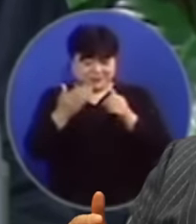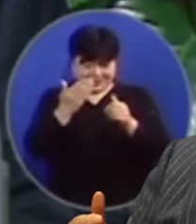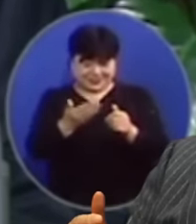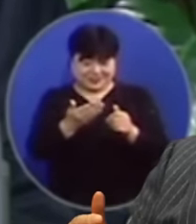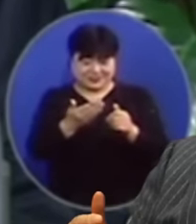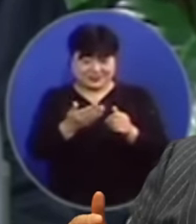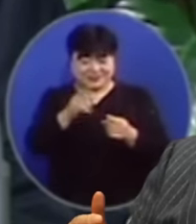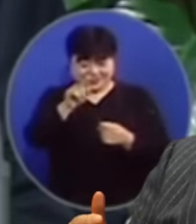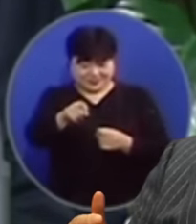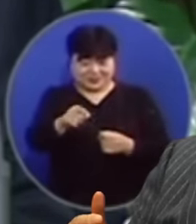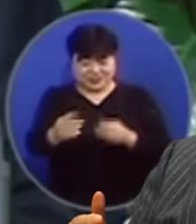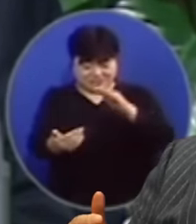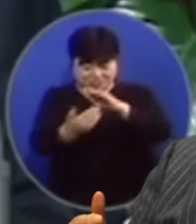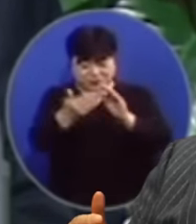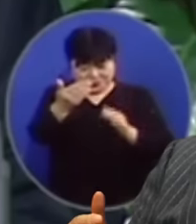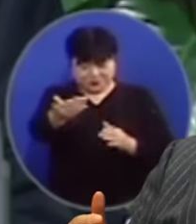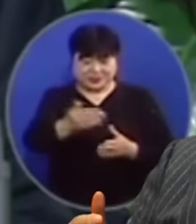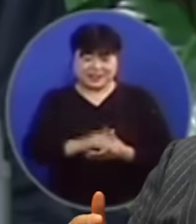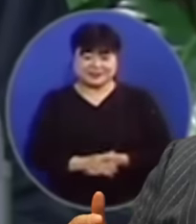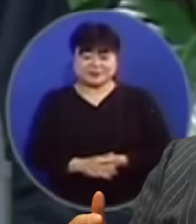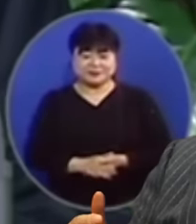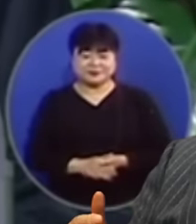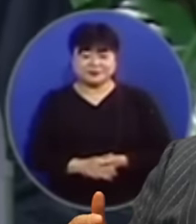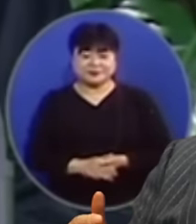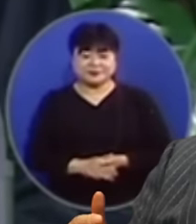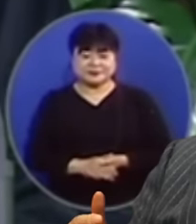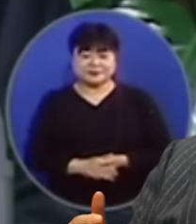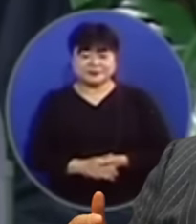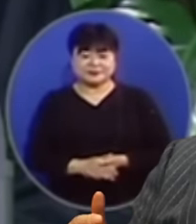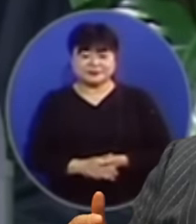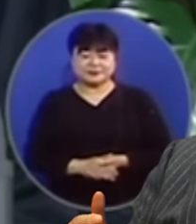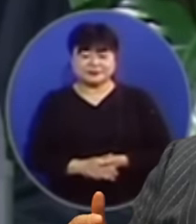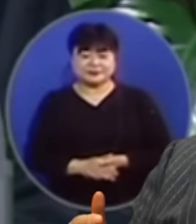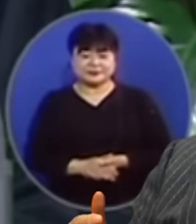하나님께서 그것을 이루어 주시는 것입니다.